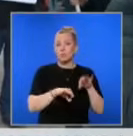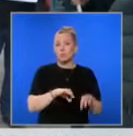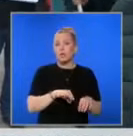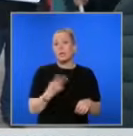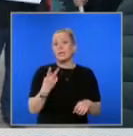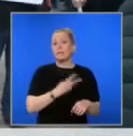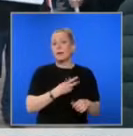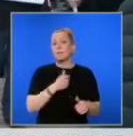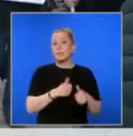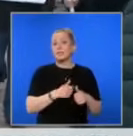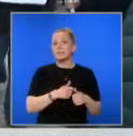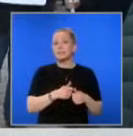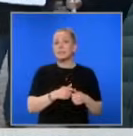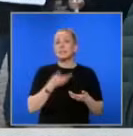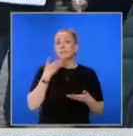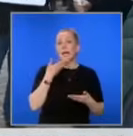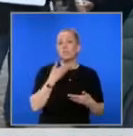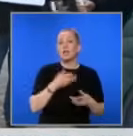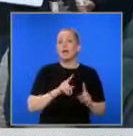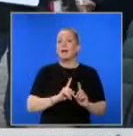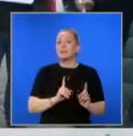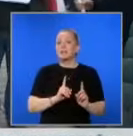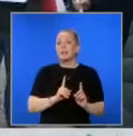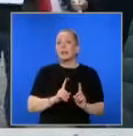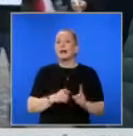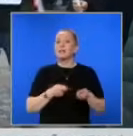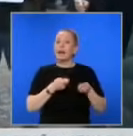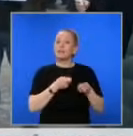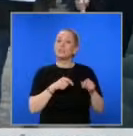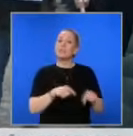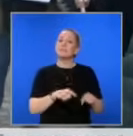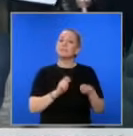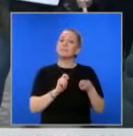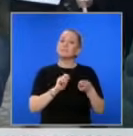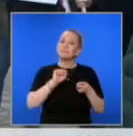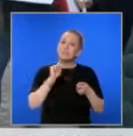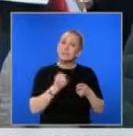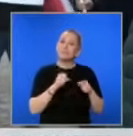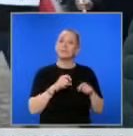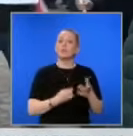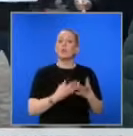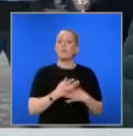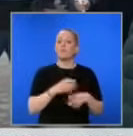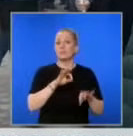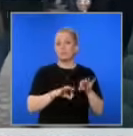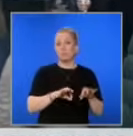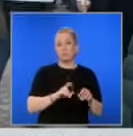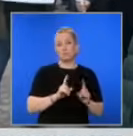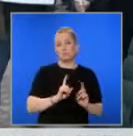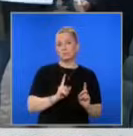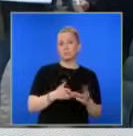да се изкаже, а не да се вменява, че трябва да се касира и да се провежда нов избор с нова листа. Или пък да